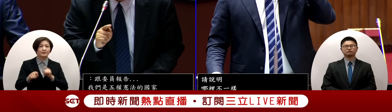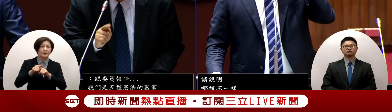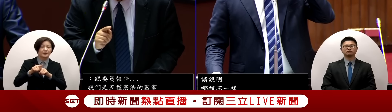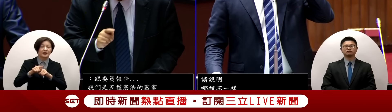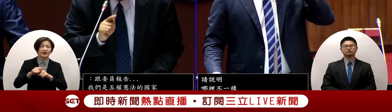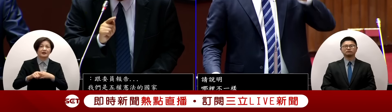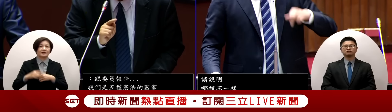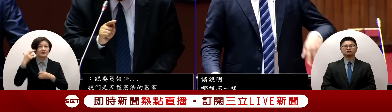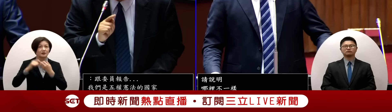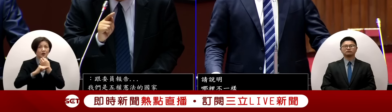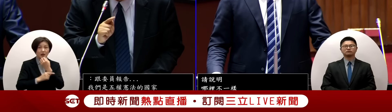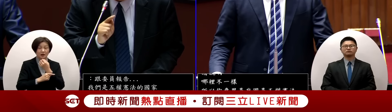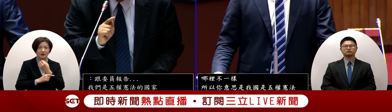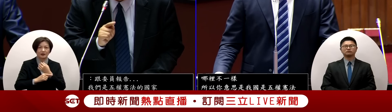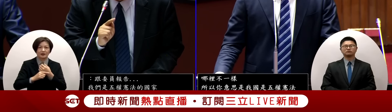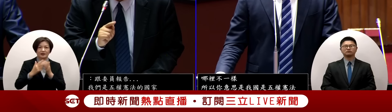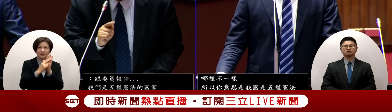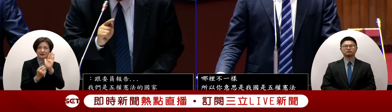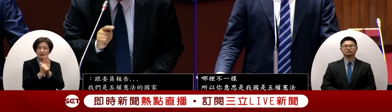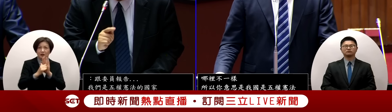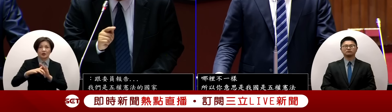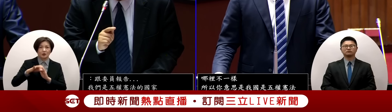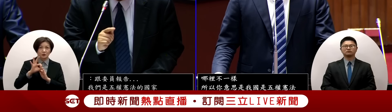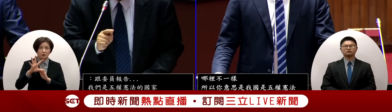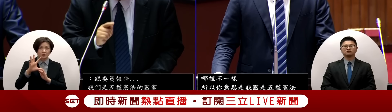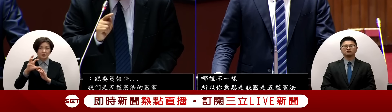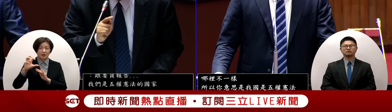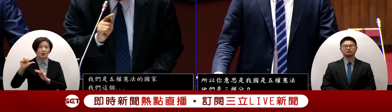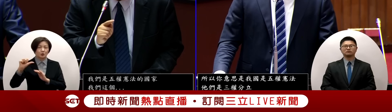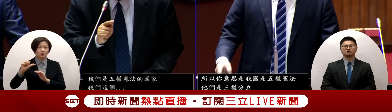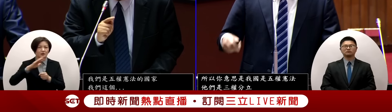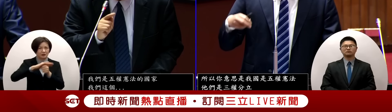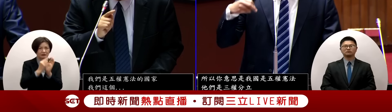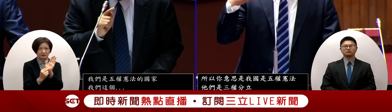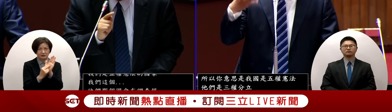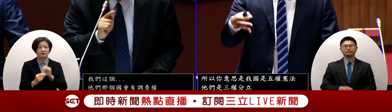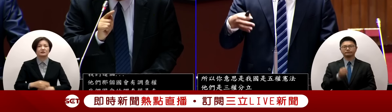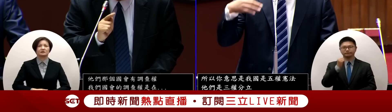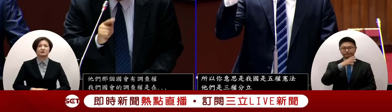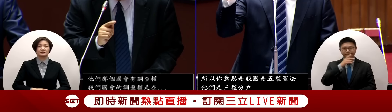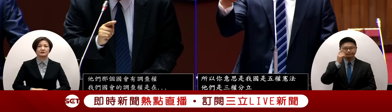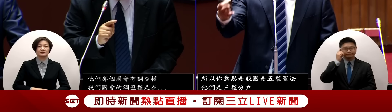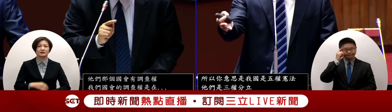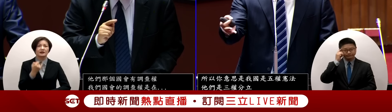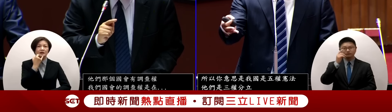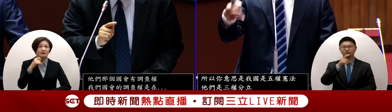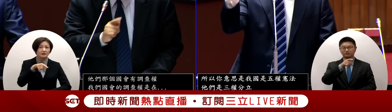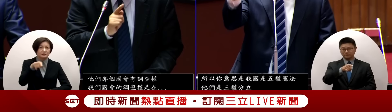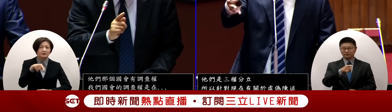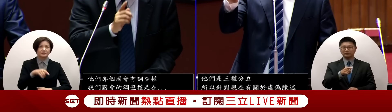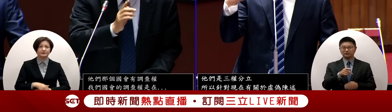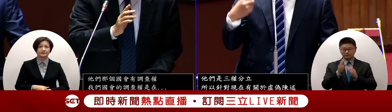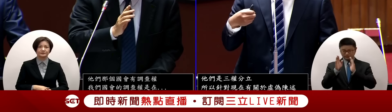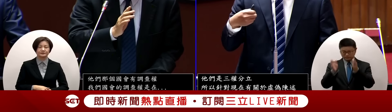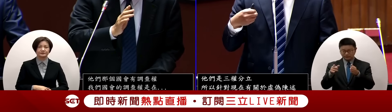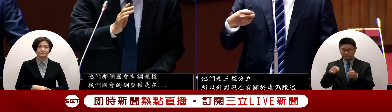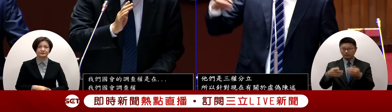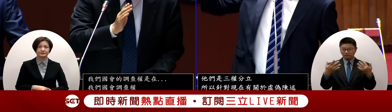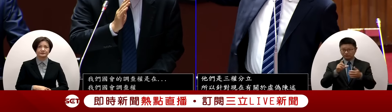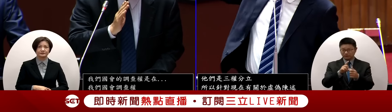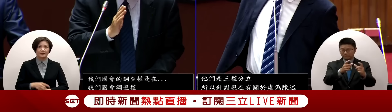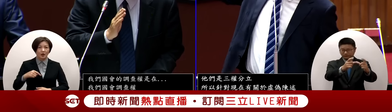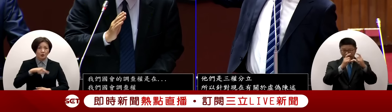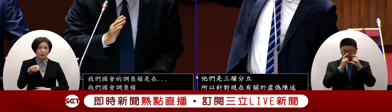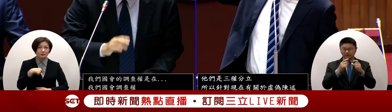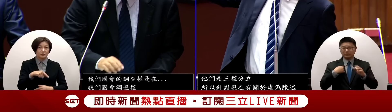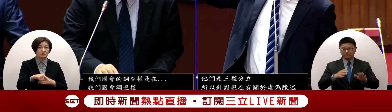585号解释，它只是一个补充性的一个权利而已，它最多只是一个科处罚款。 不好意思，请你针对问题回答。刚刚你说的是， 我们是